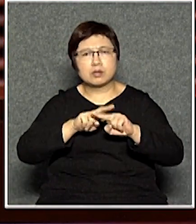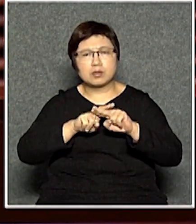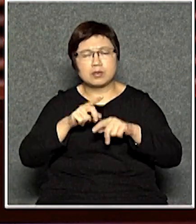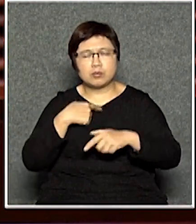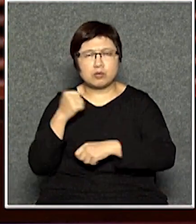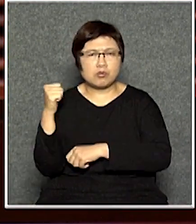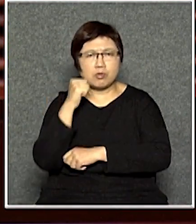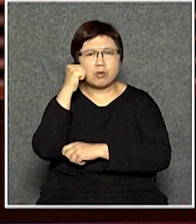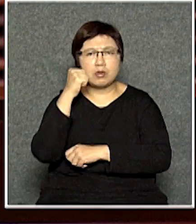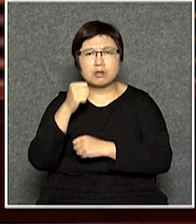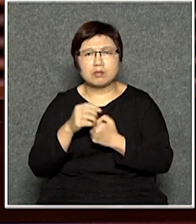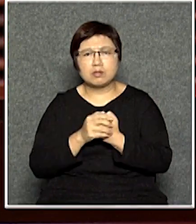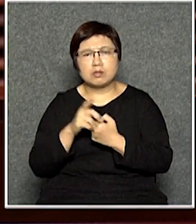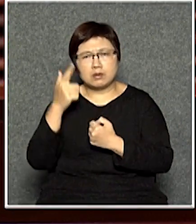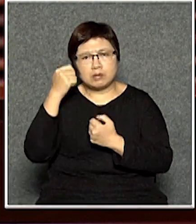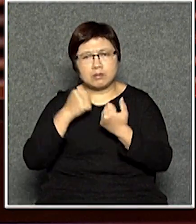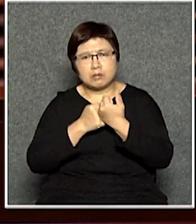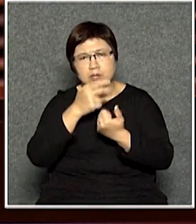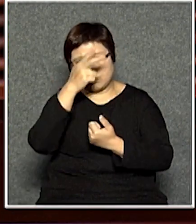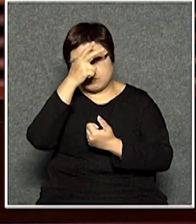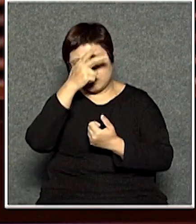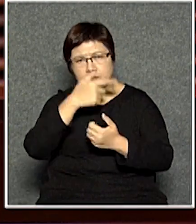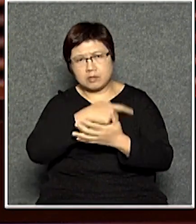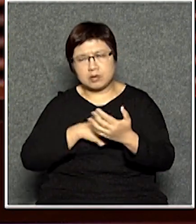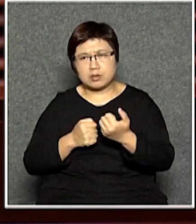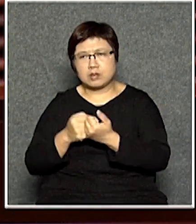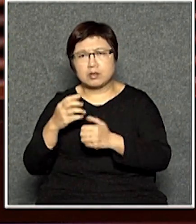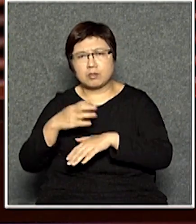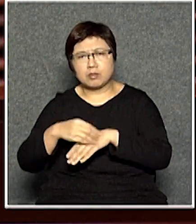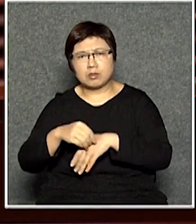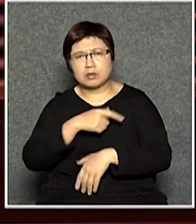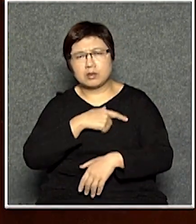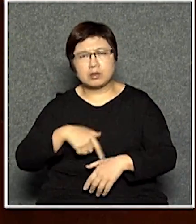分力，希望建制派的同事能夠支持毛孟靜議員的動議。多謝主席。